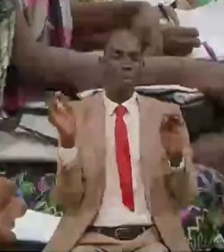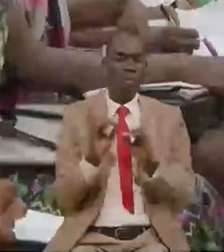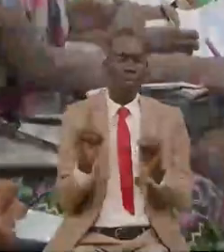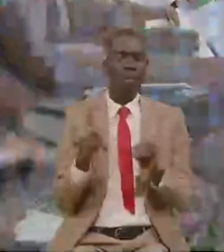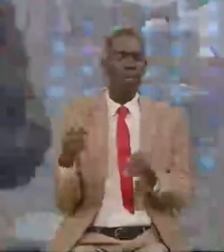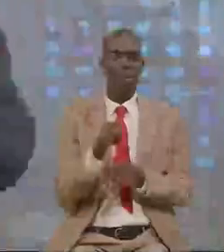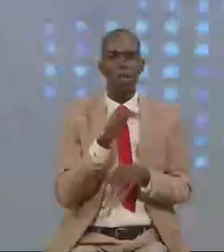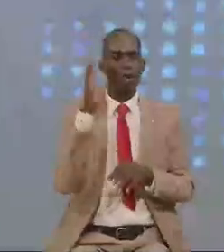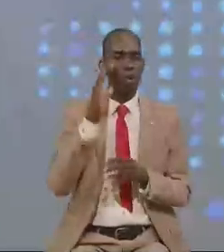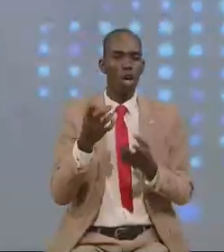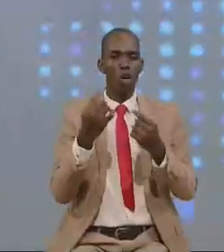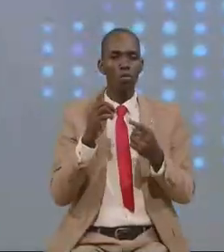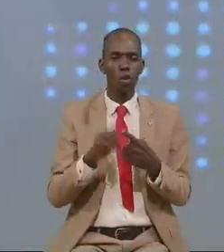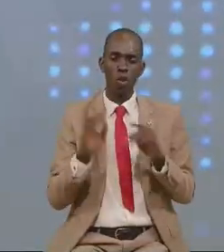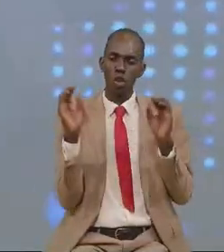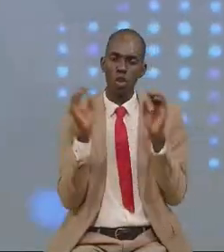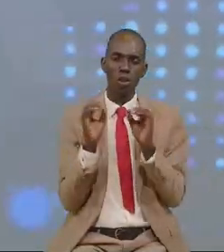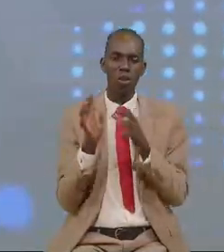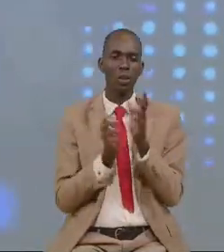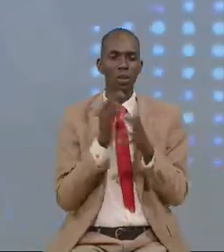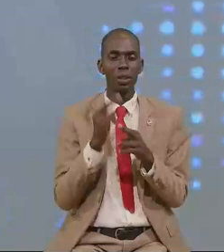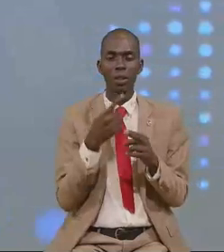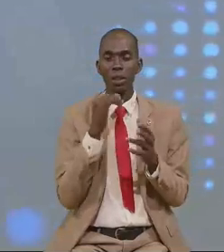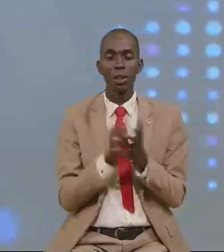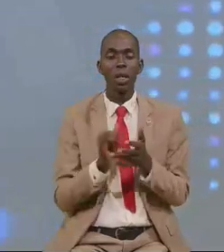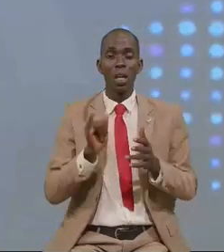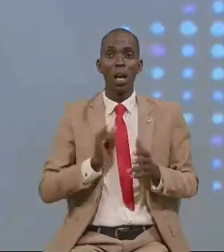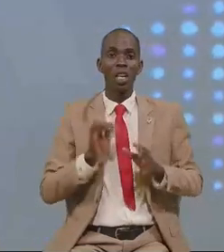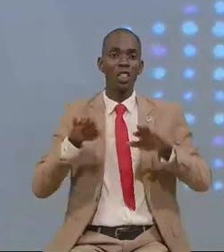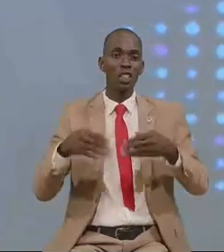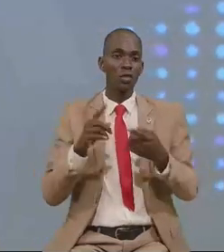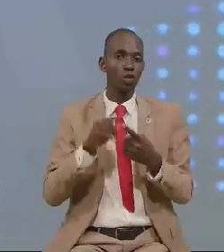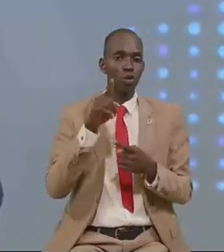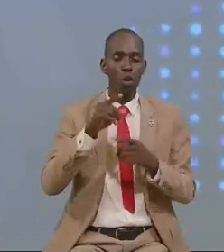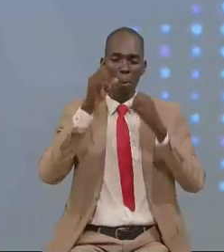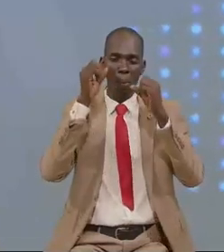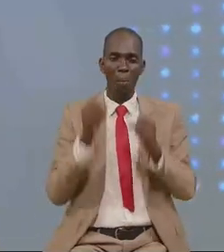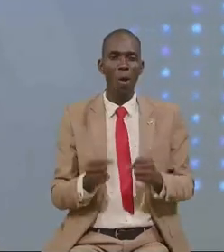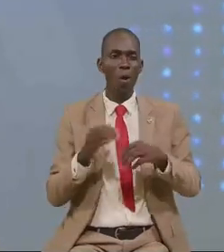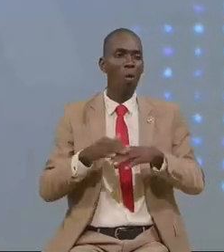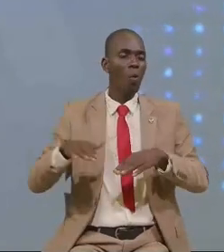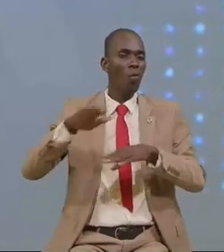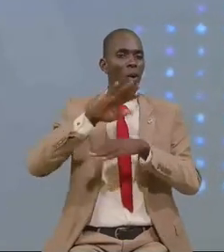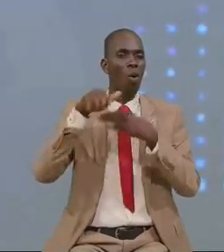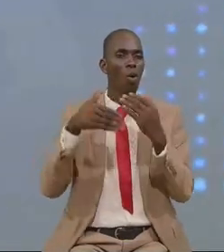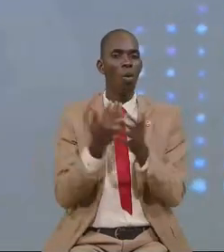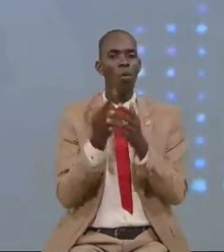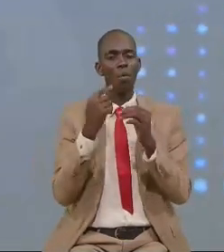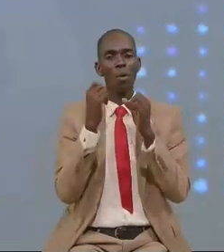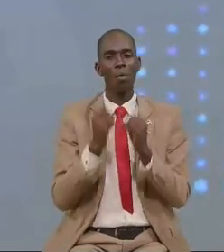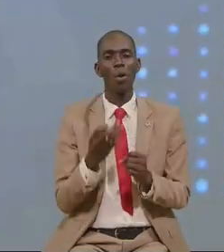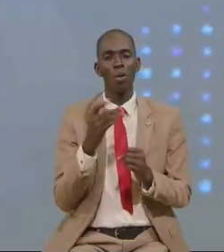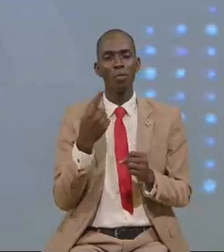rien. Et je vous ai donné le pouvoir de marcher sur toute la puissance de l'ennemi et